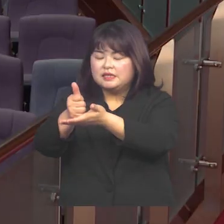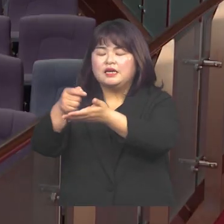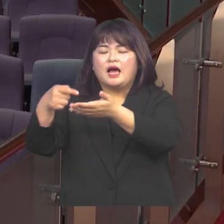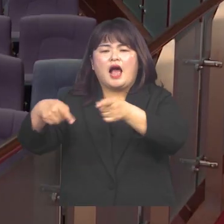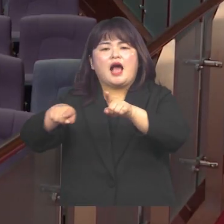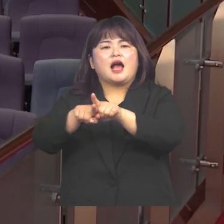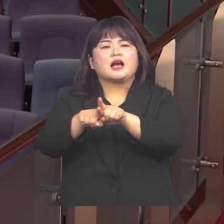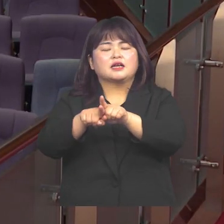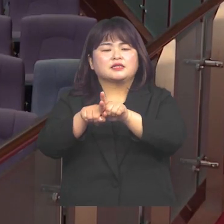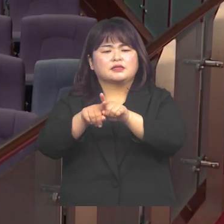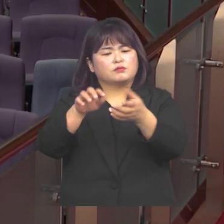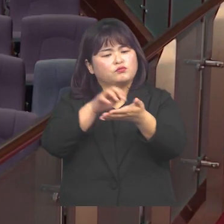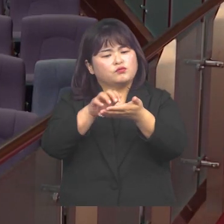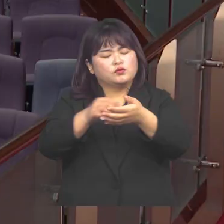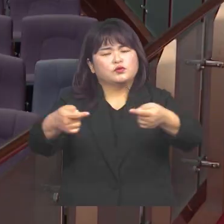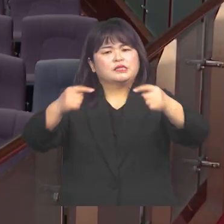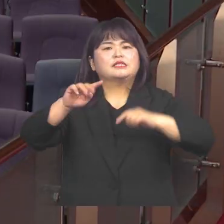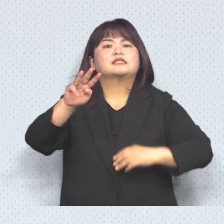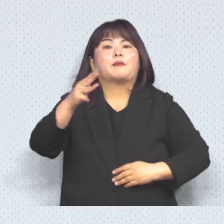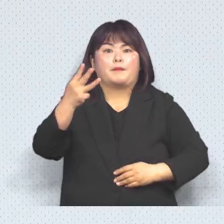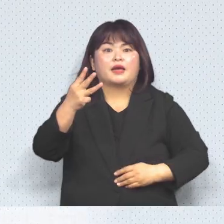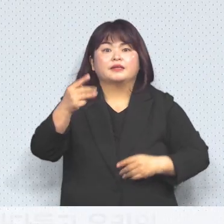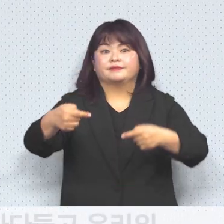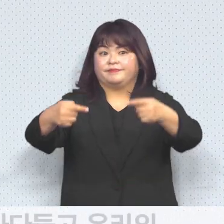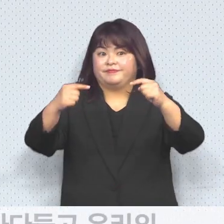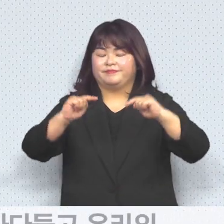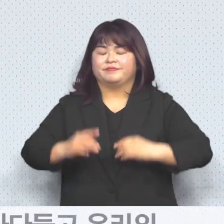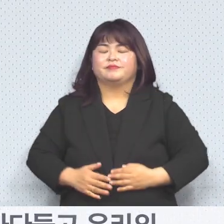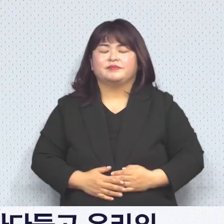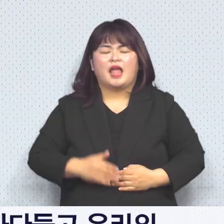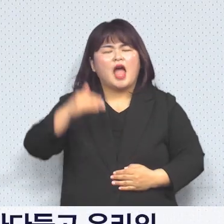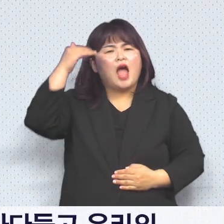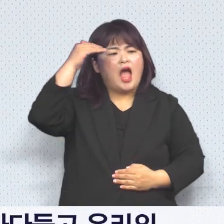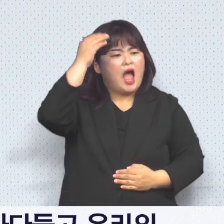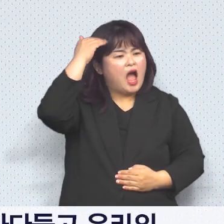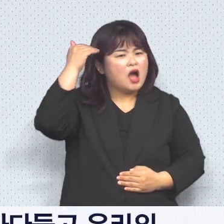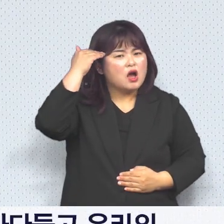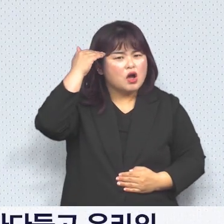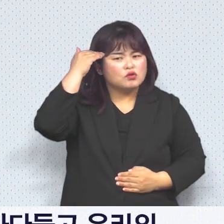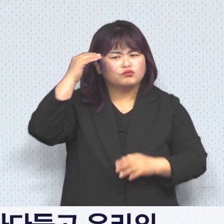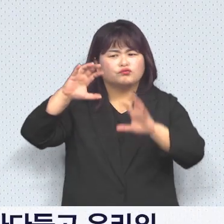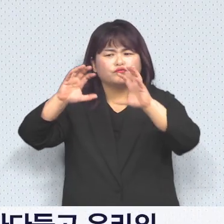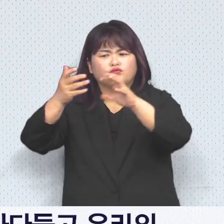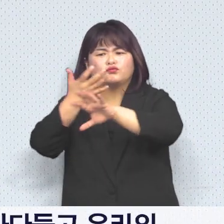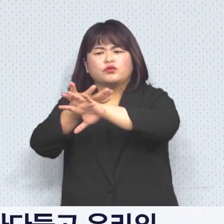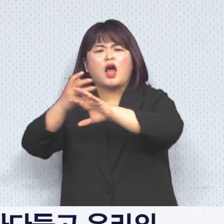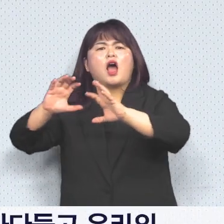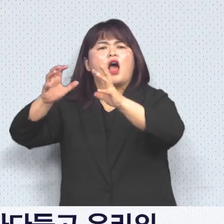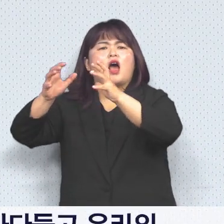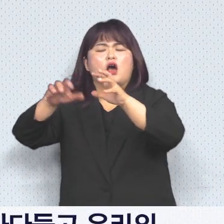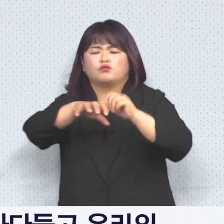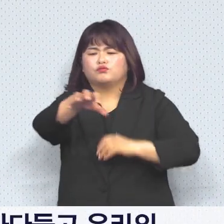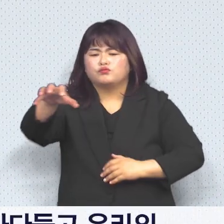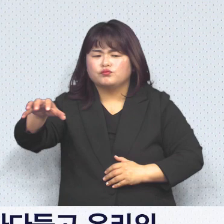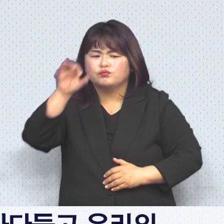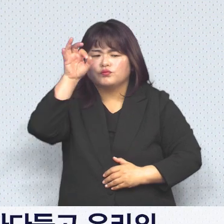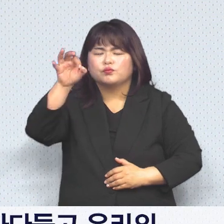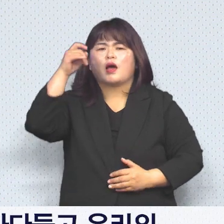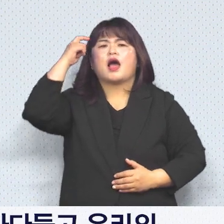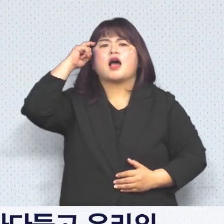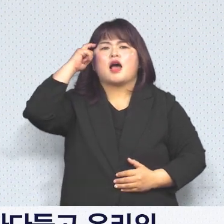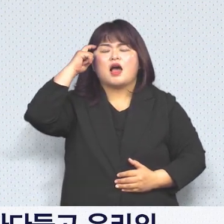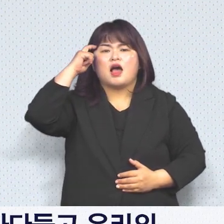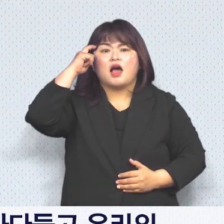등 300여 명이 참석했습니다. 한반도 정세, 국제 정세는 다시 한번